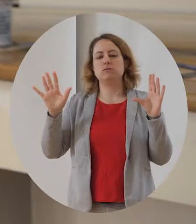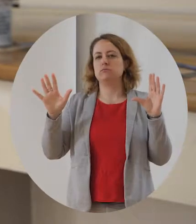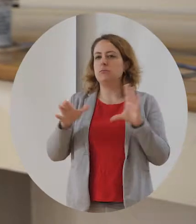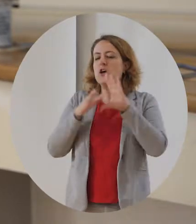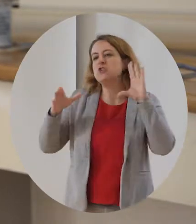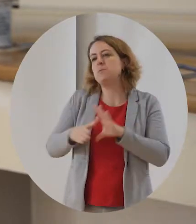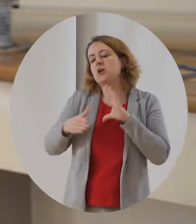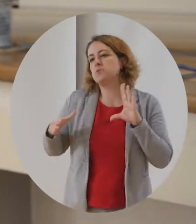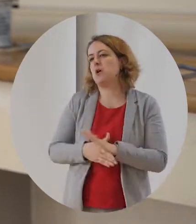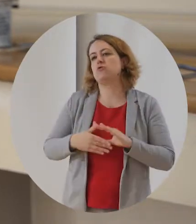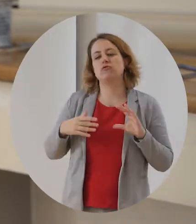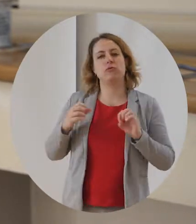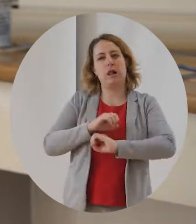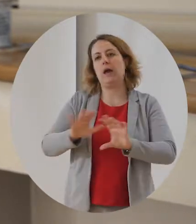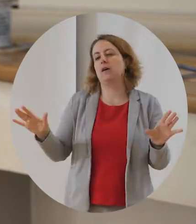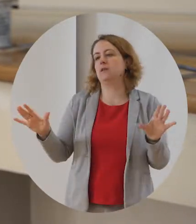illustrations sont aussi